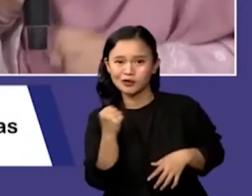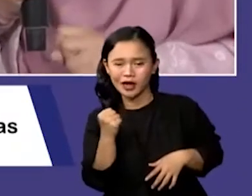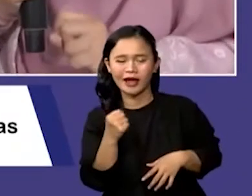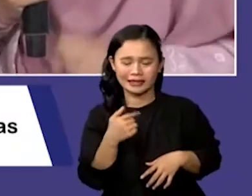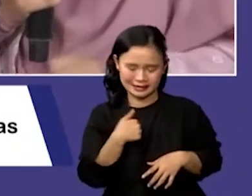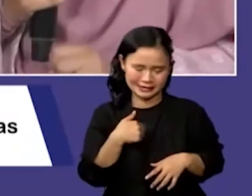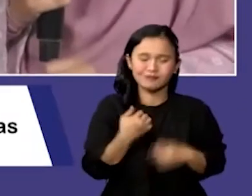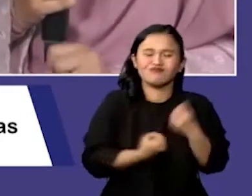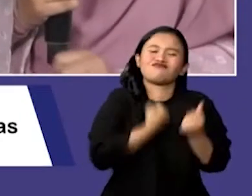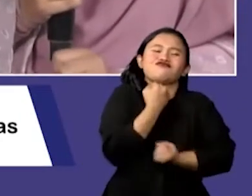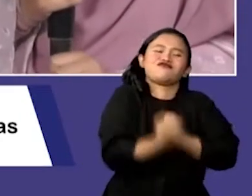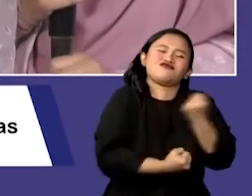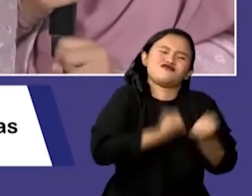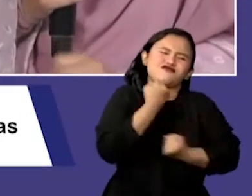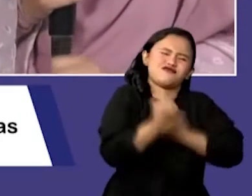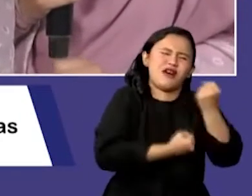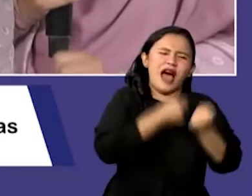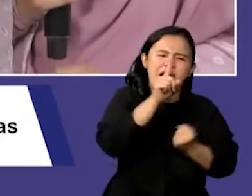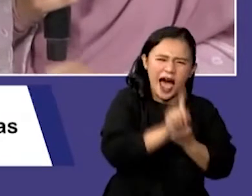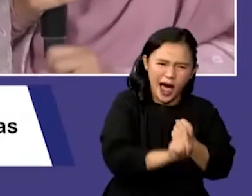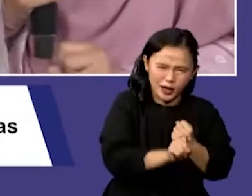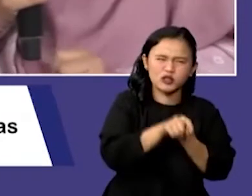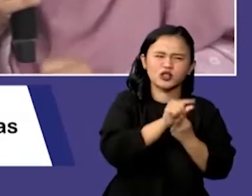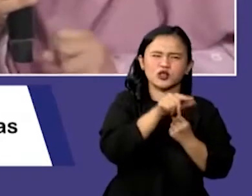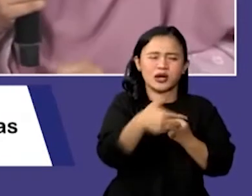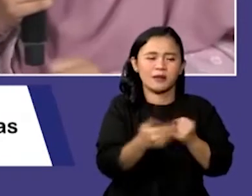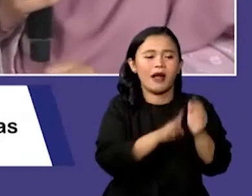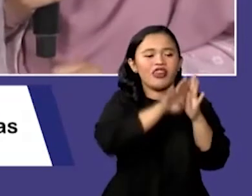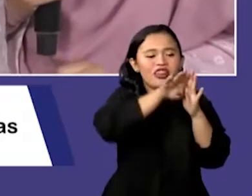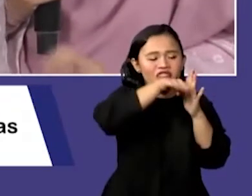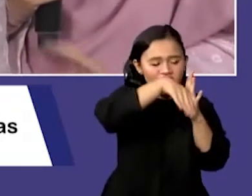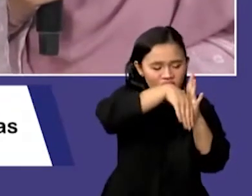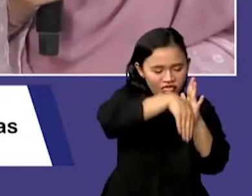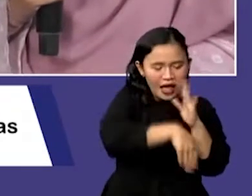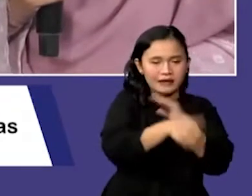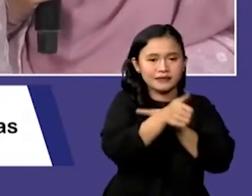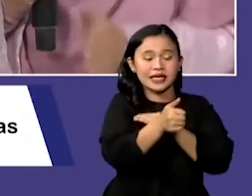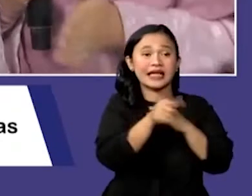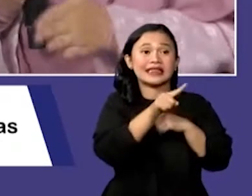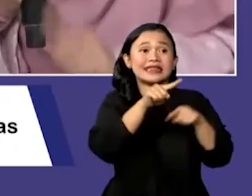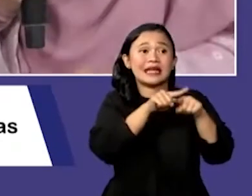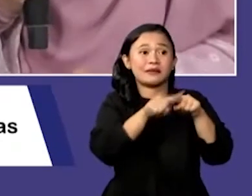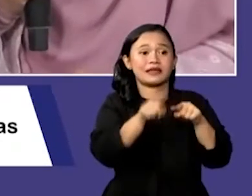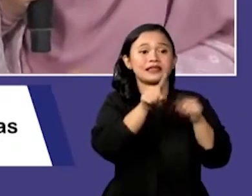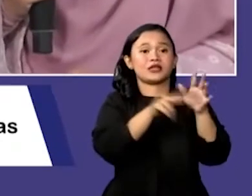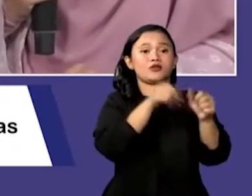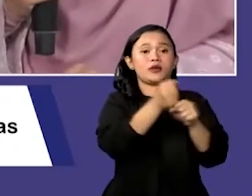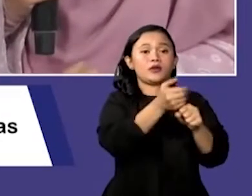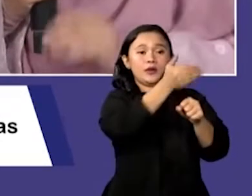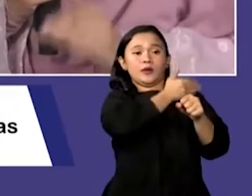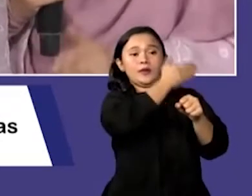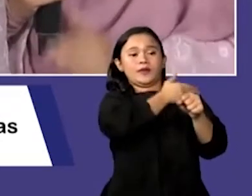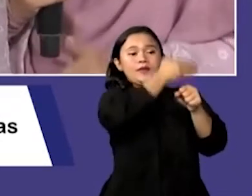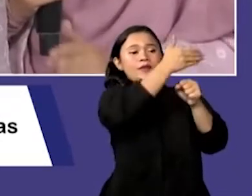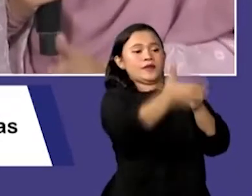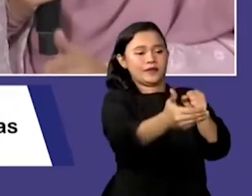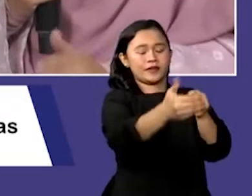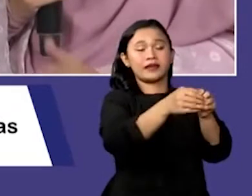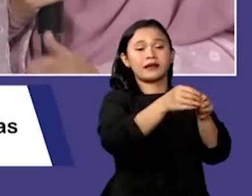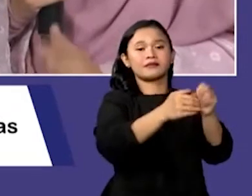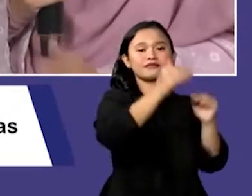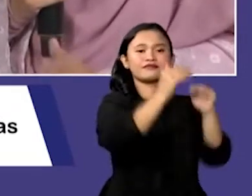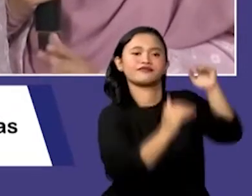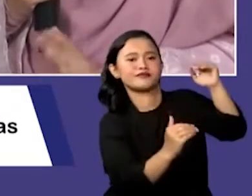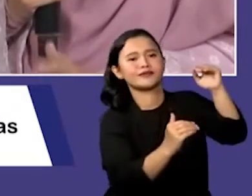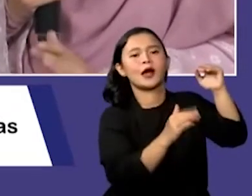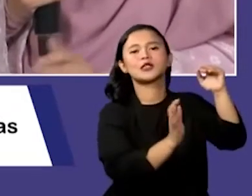kita dorong lagi nih agar penurunannya juga jauh lebih tinggi lagi. Tapi dari pekan-pekan sebelumnya bisa kita lihat juga di kurvanya, peningkatannya cukup